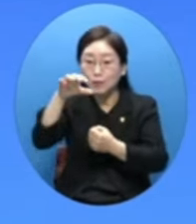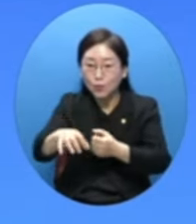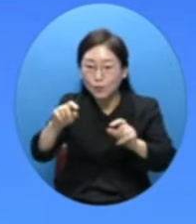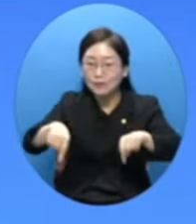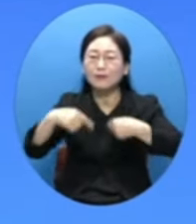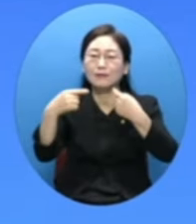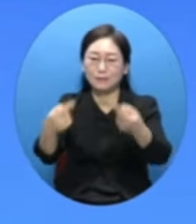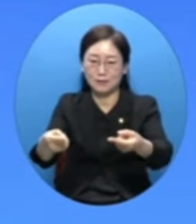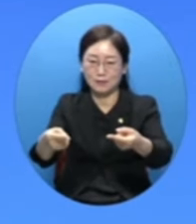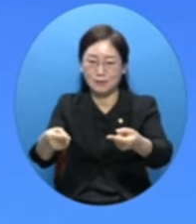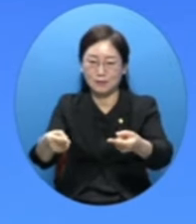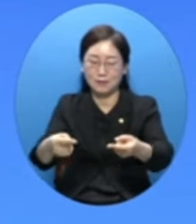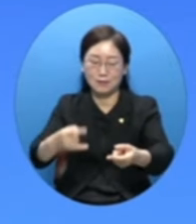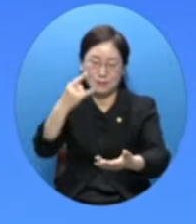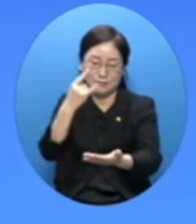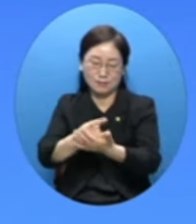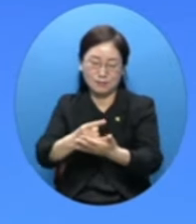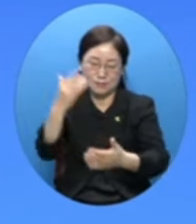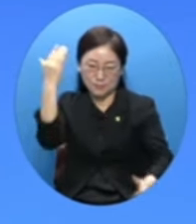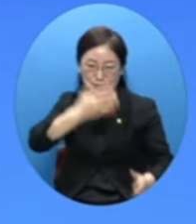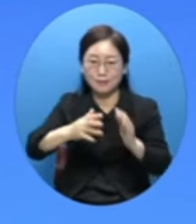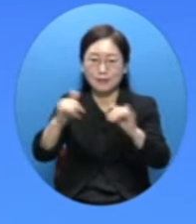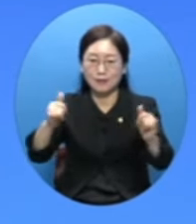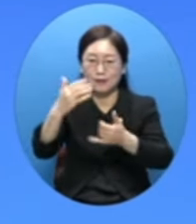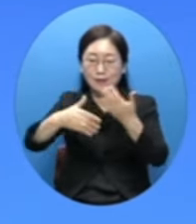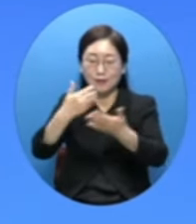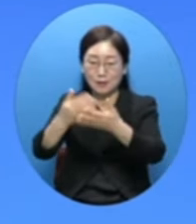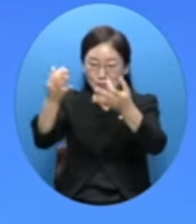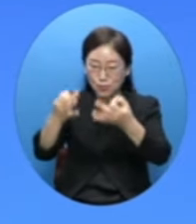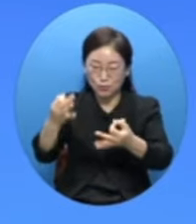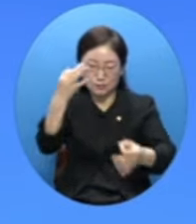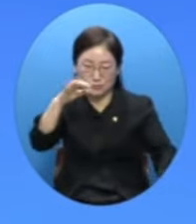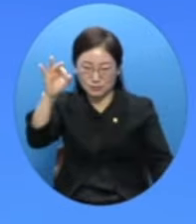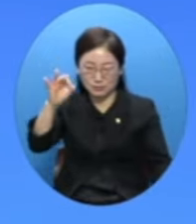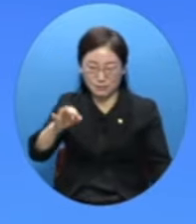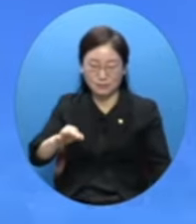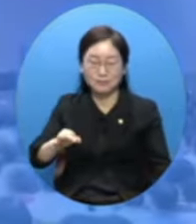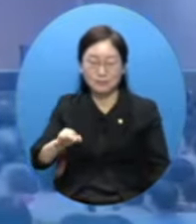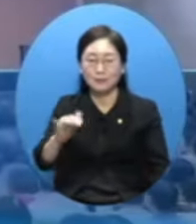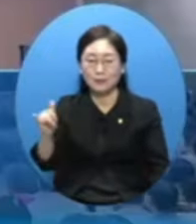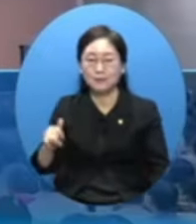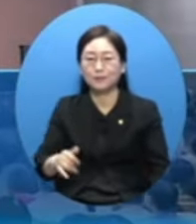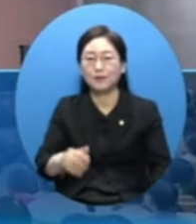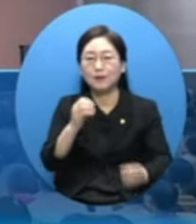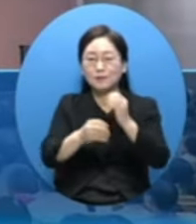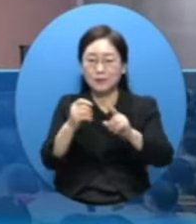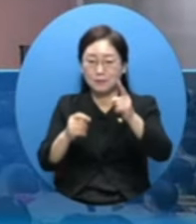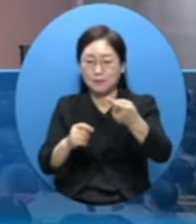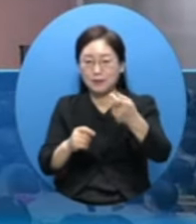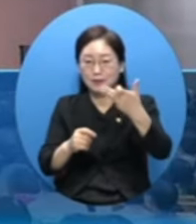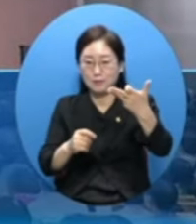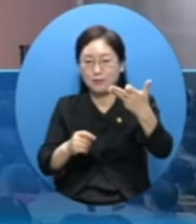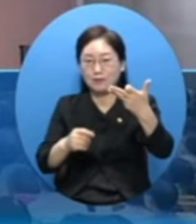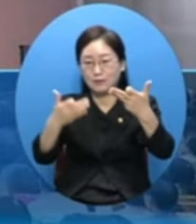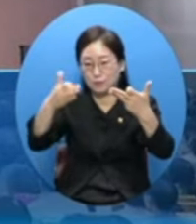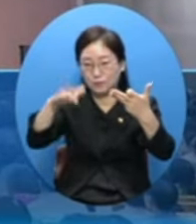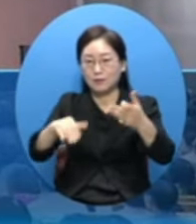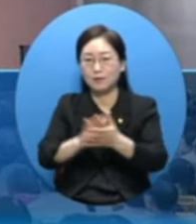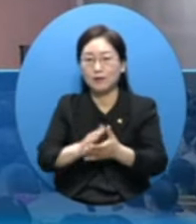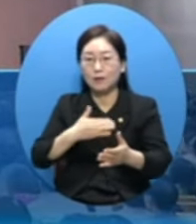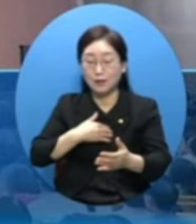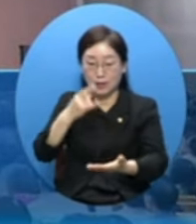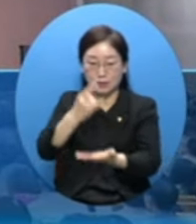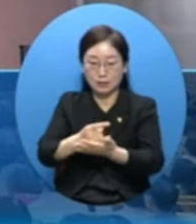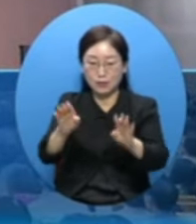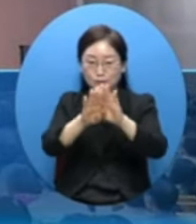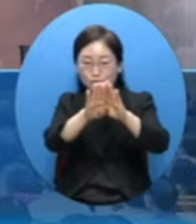참여할 의로운 자입니다 하나님께 인정받은 신실한 자입니다 시편 118편 19절 20절을 말씀합니다 내게 의의